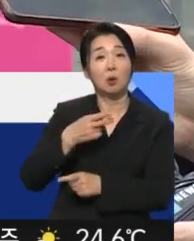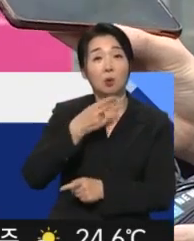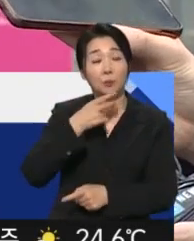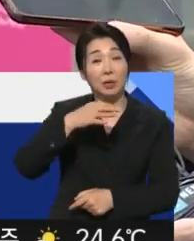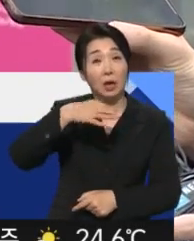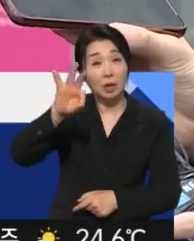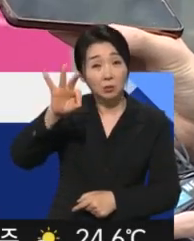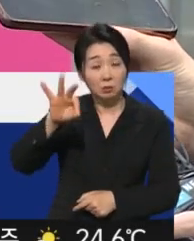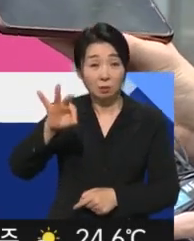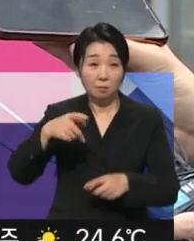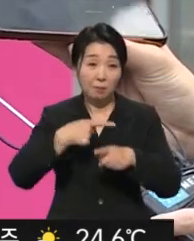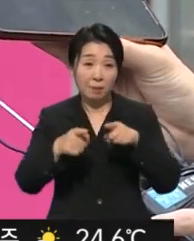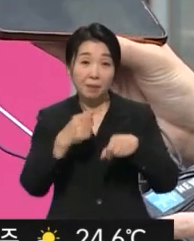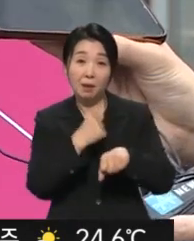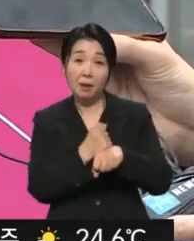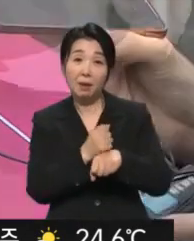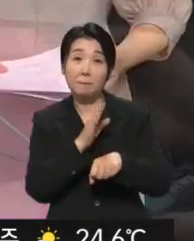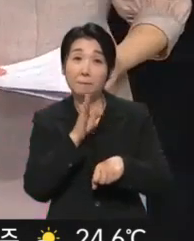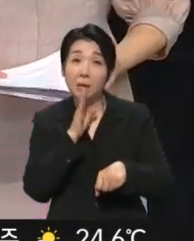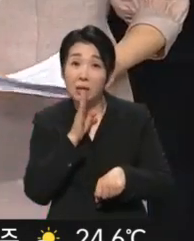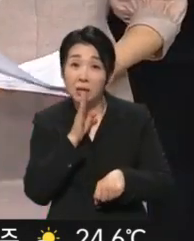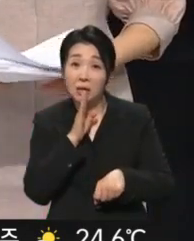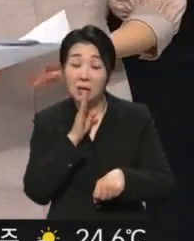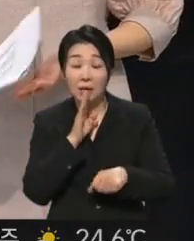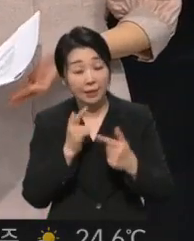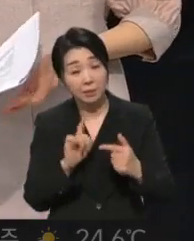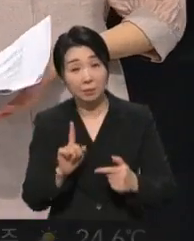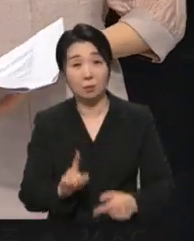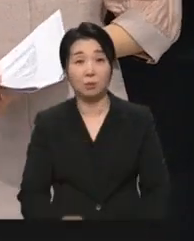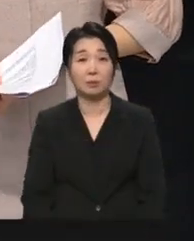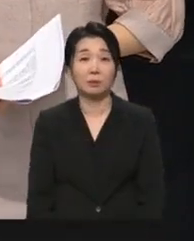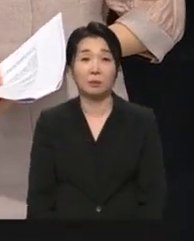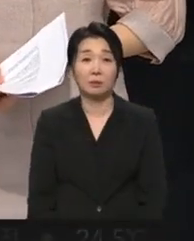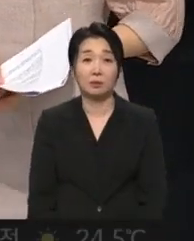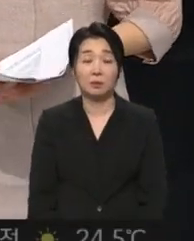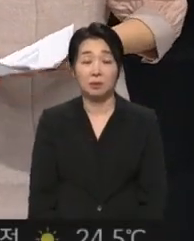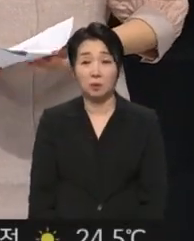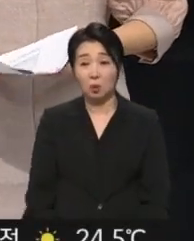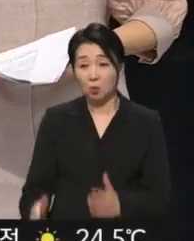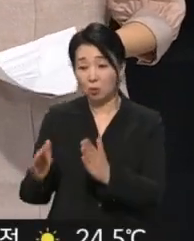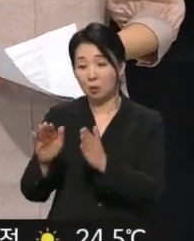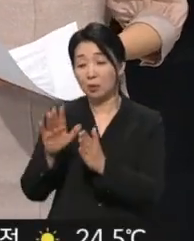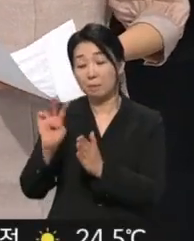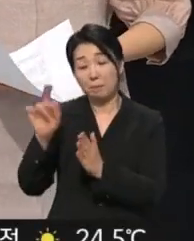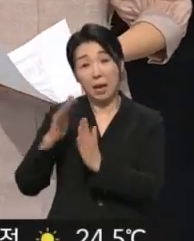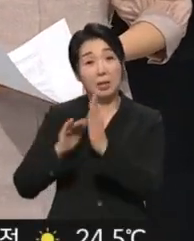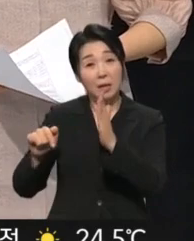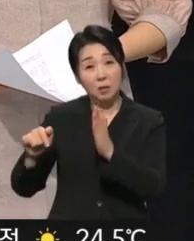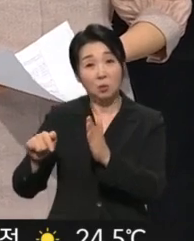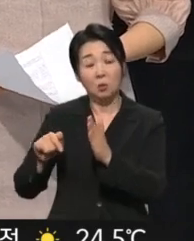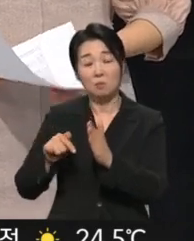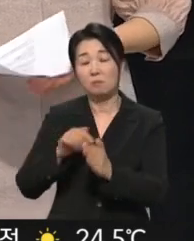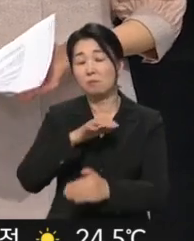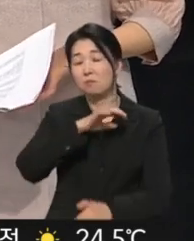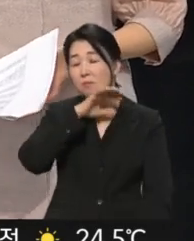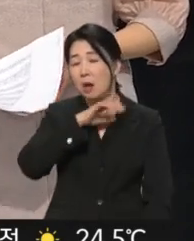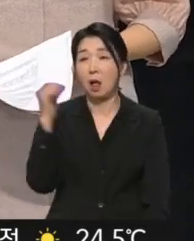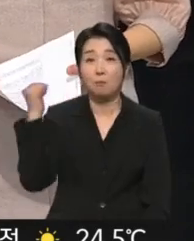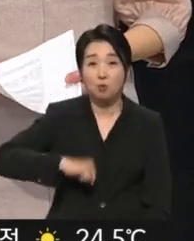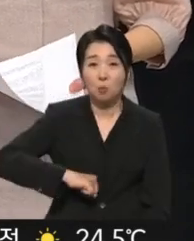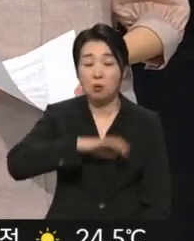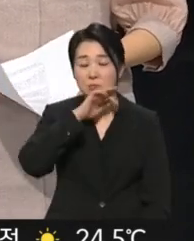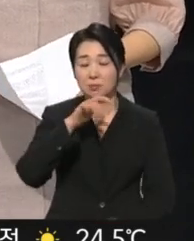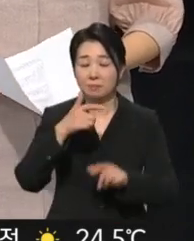판단을 해도 되는 것인지. 결국 유족 측이 법원의 판단에 불복하면서 지난 4월 20일부터